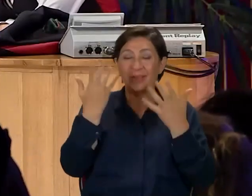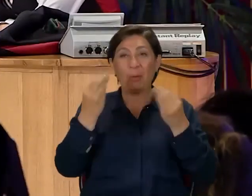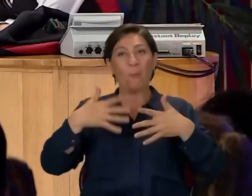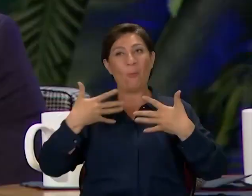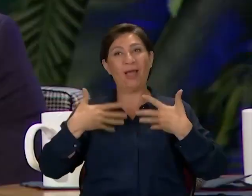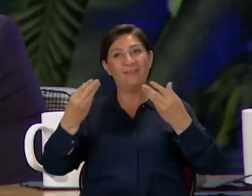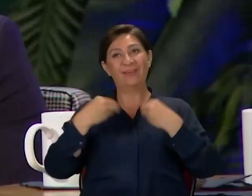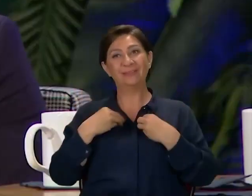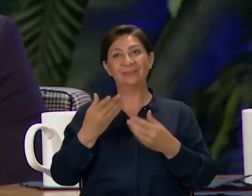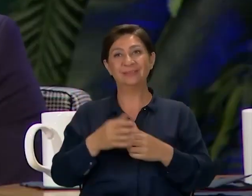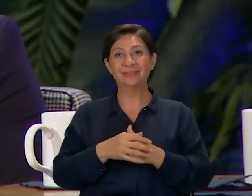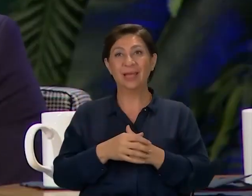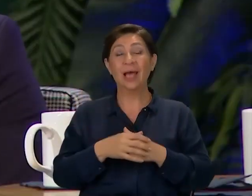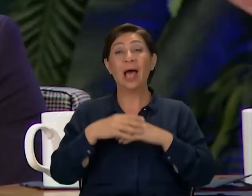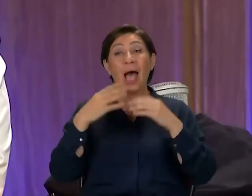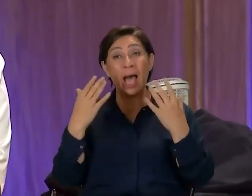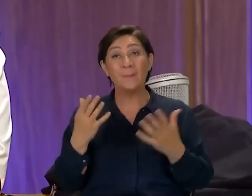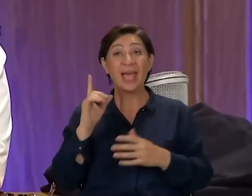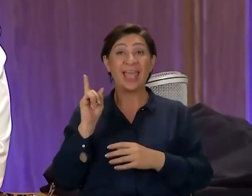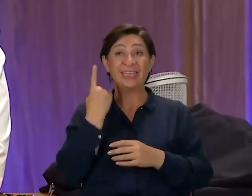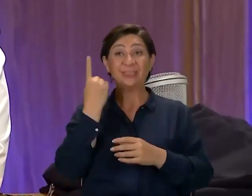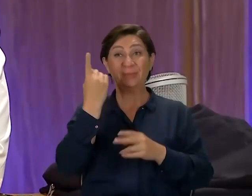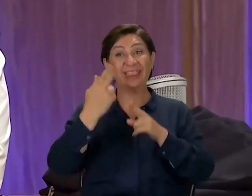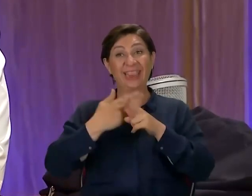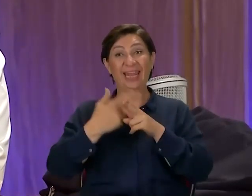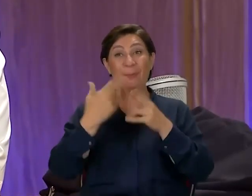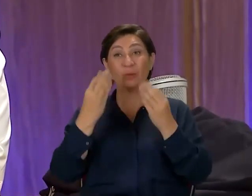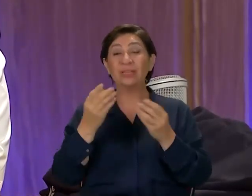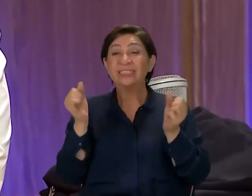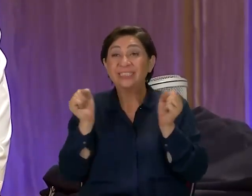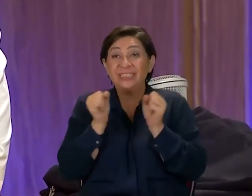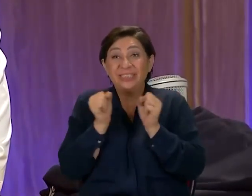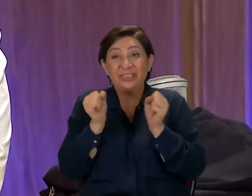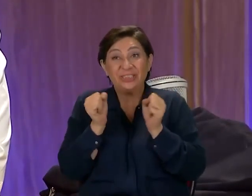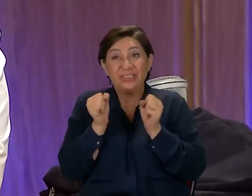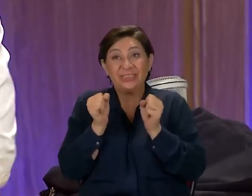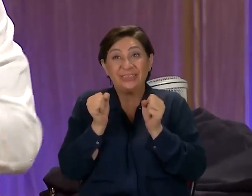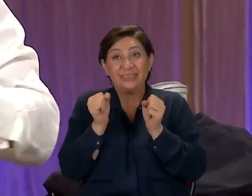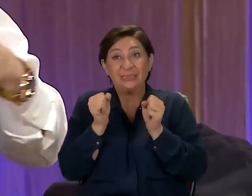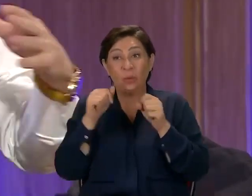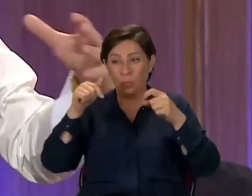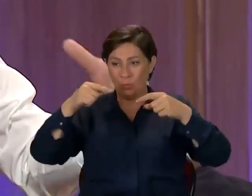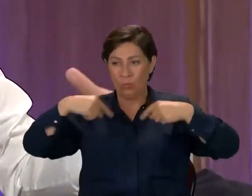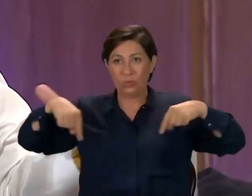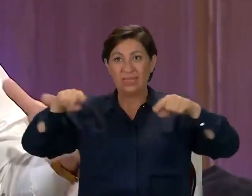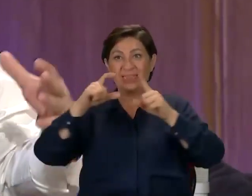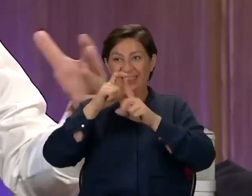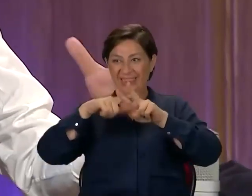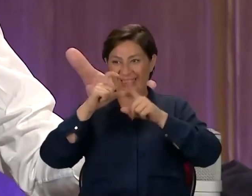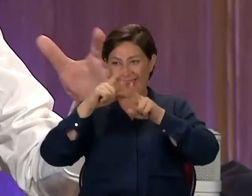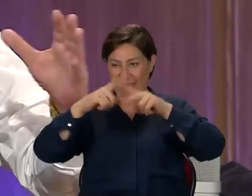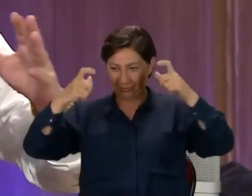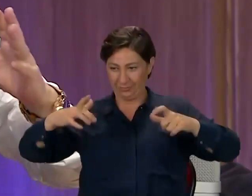moral verdin. Çıkar çıkmaz. Ama ilginç bir deneyim oldu. Çünkü kışın burada Dada